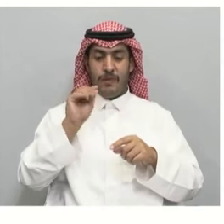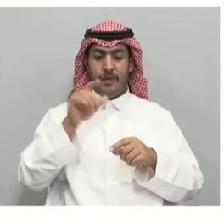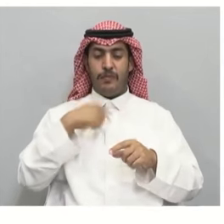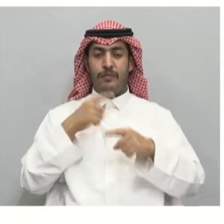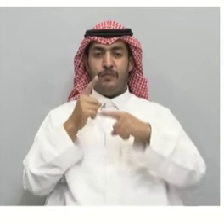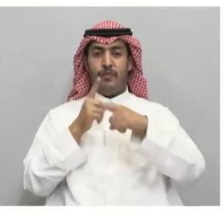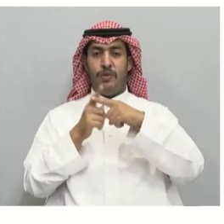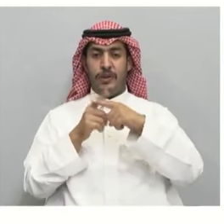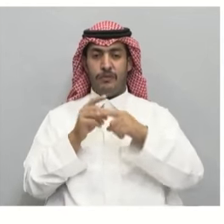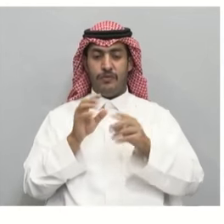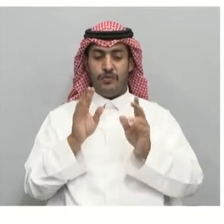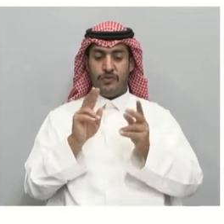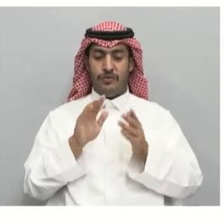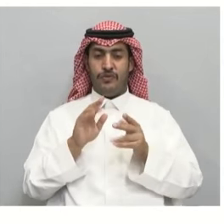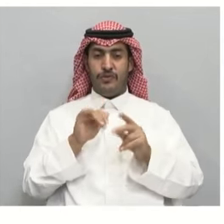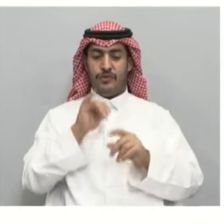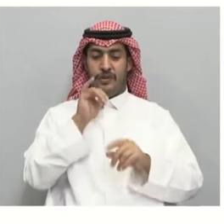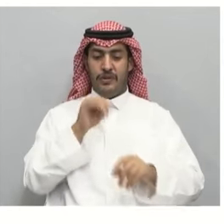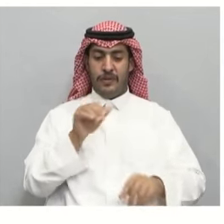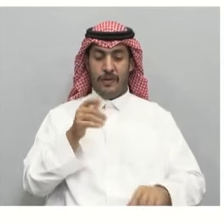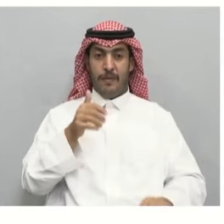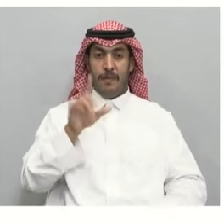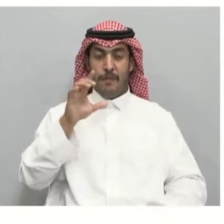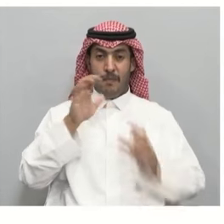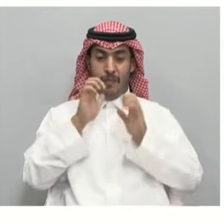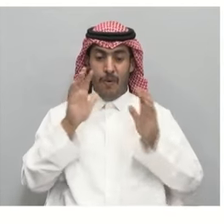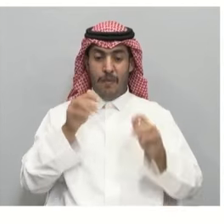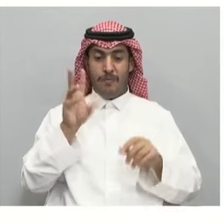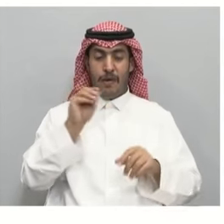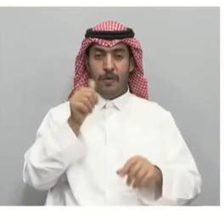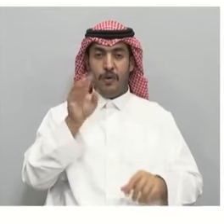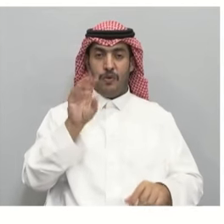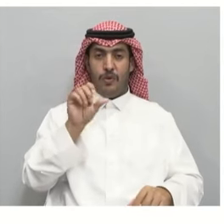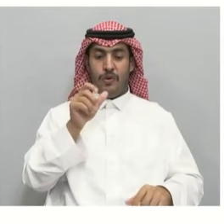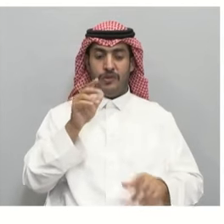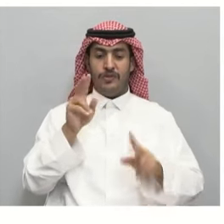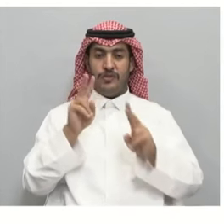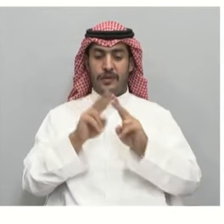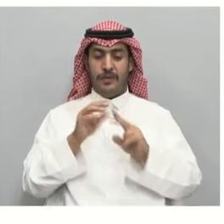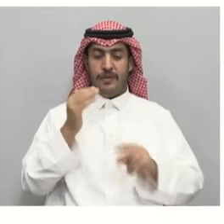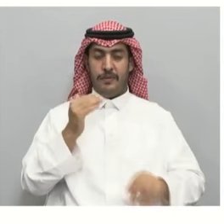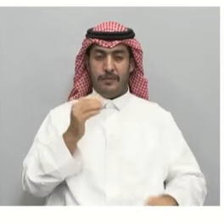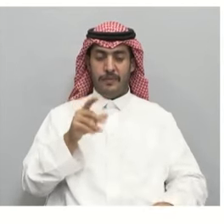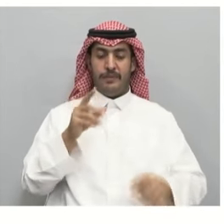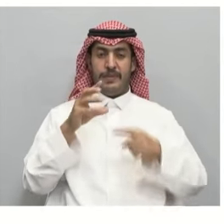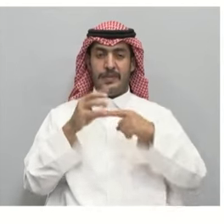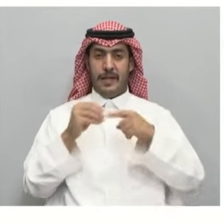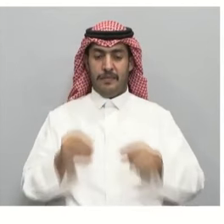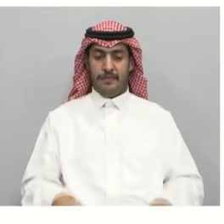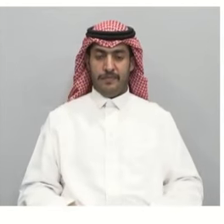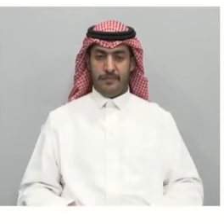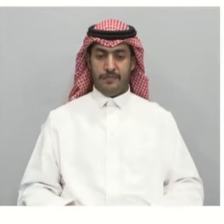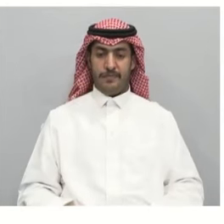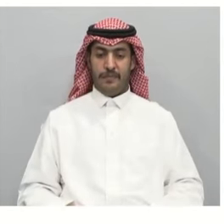موجب الشحنه عندما يكتسب البالون بعض الالكترونات السالبه الشحنه يصبح البالون سالبا